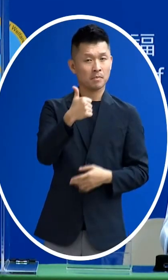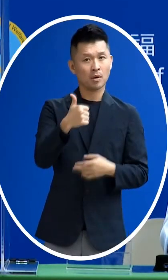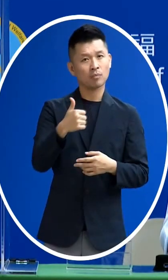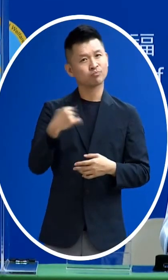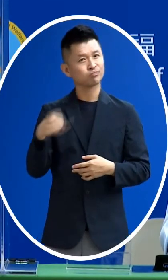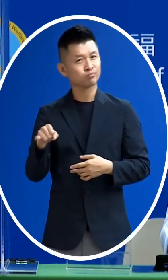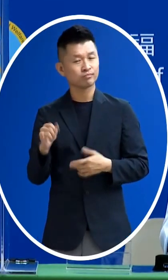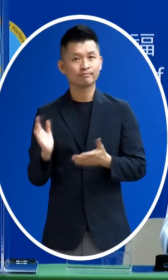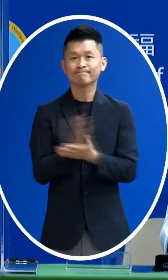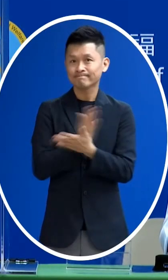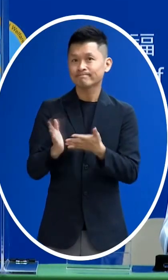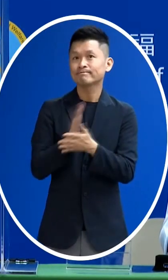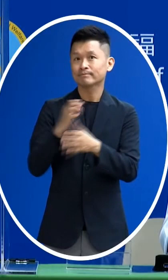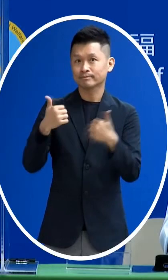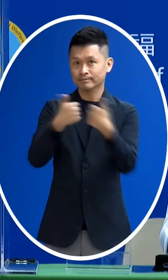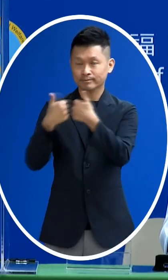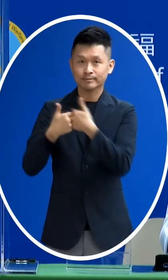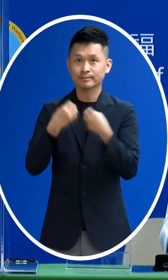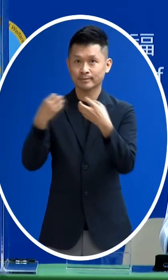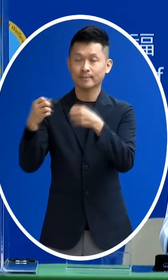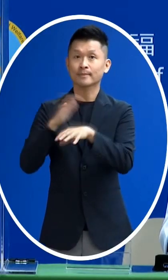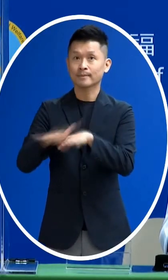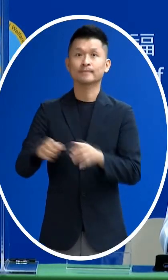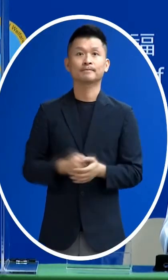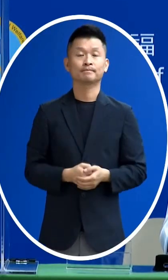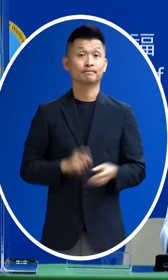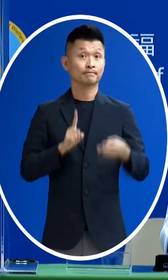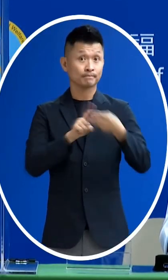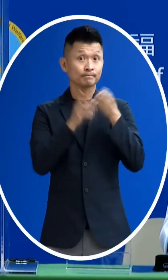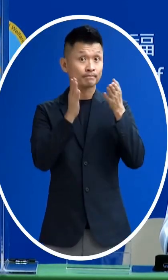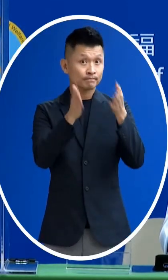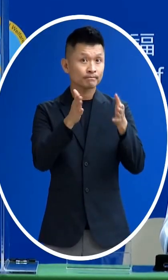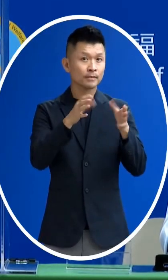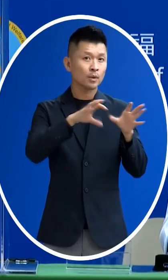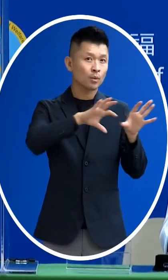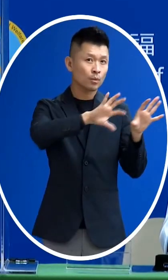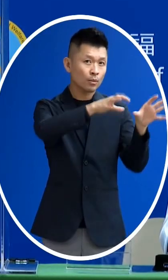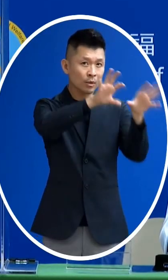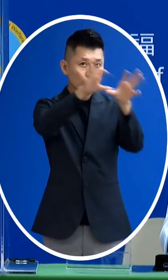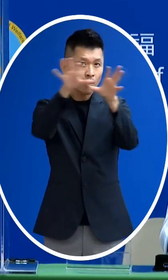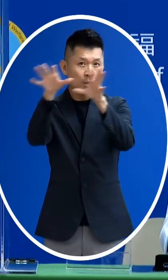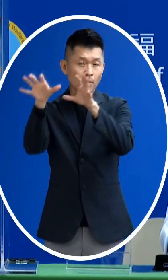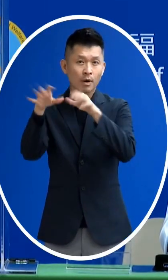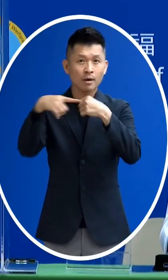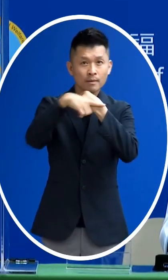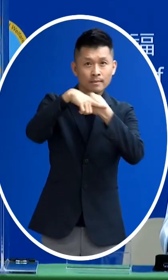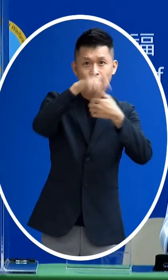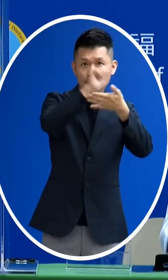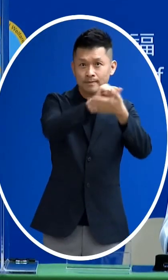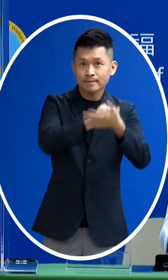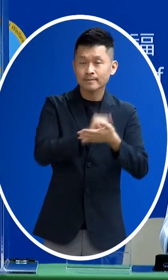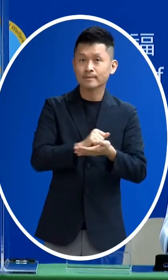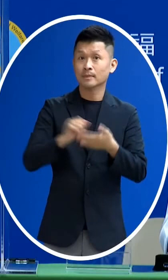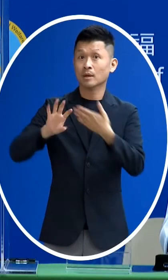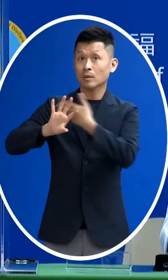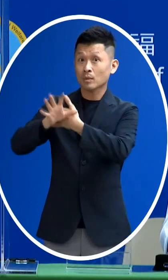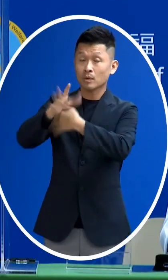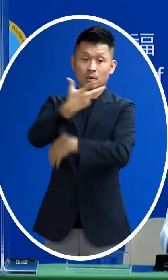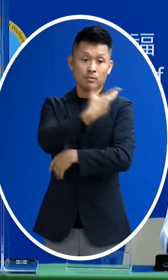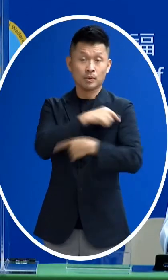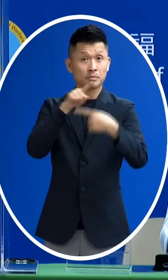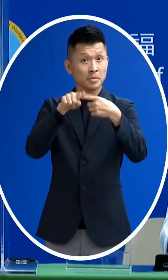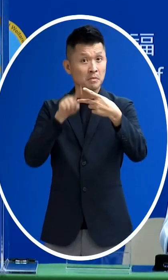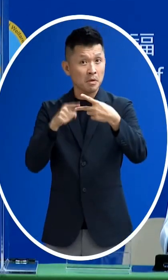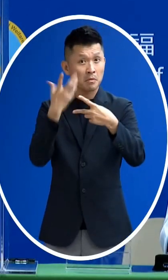再来做一个评估。那主要是看这国际的一个文献，还有其他国家推动的情